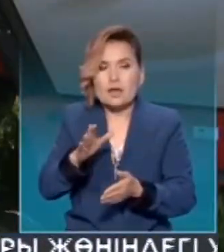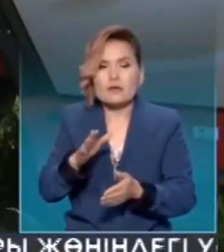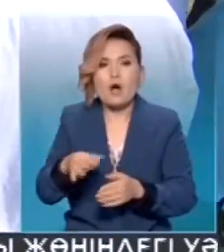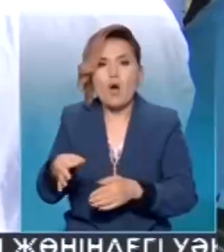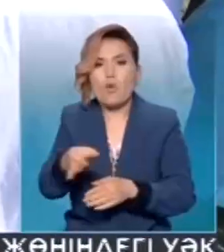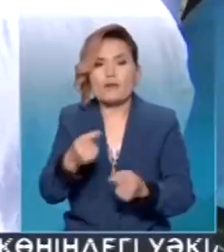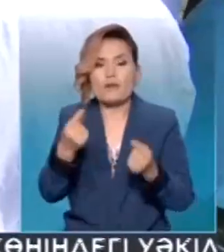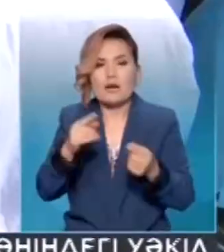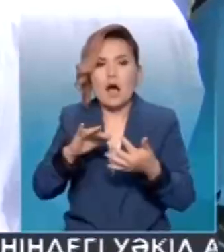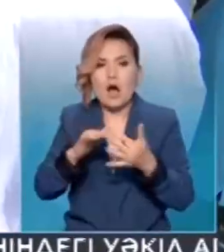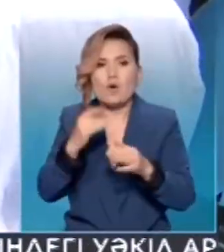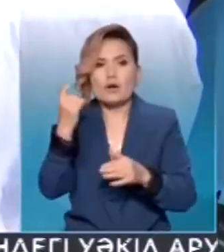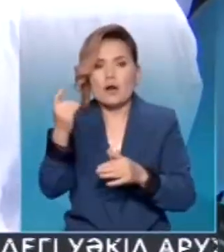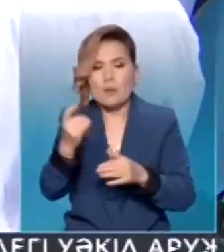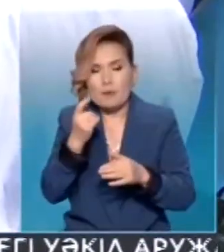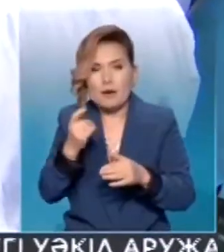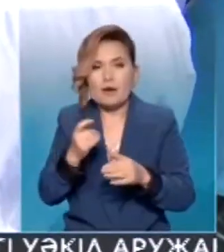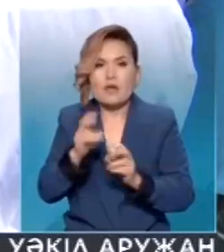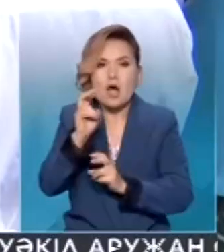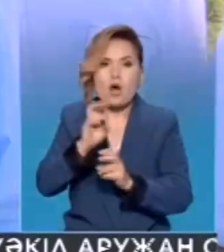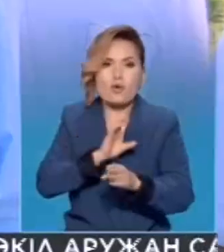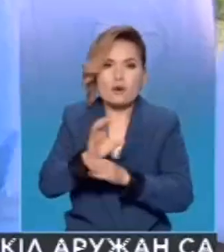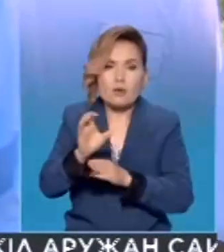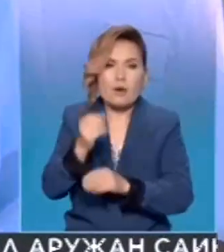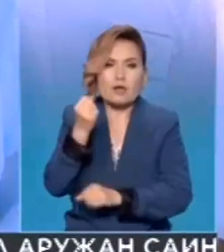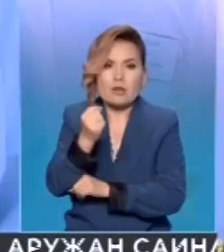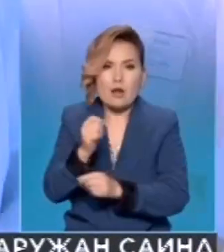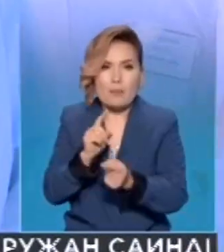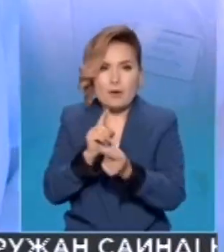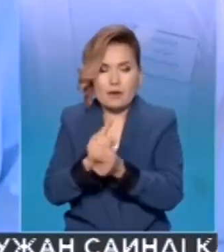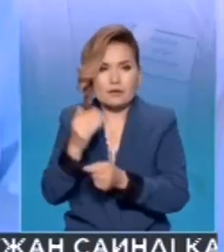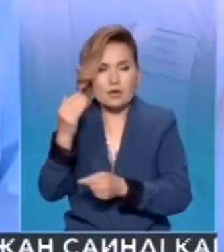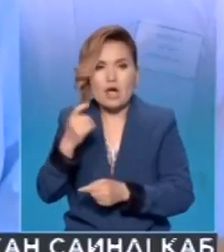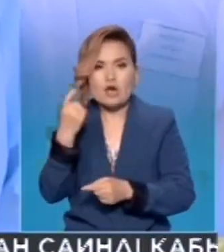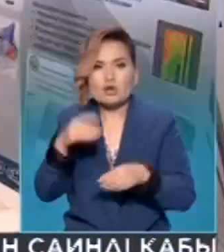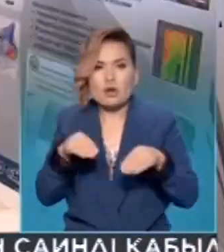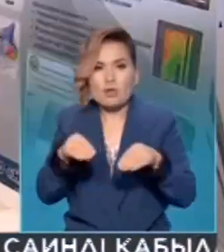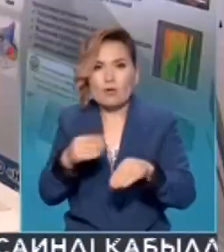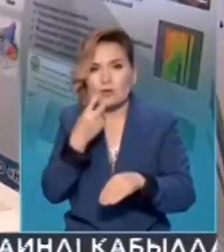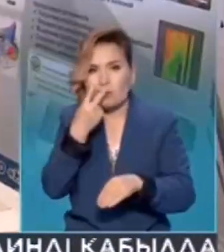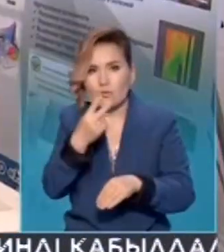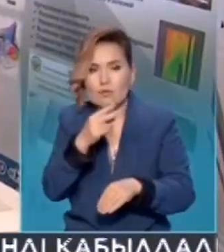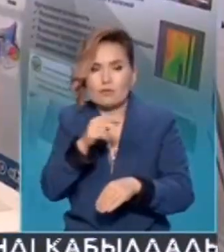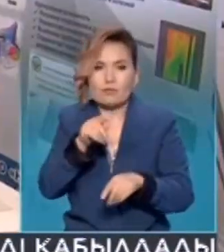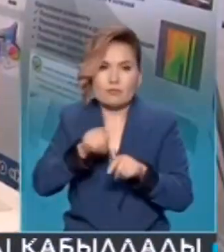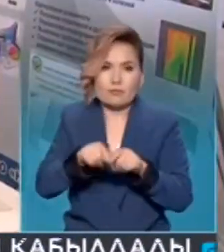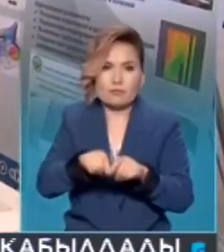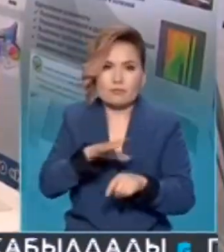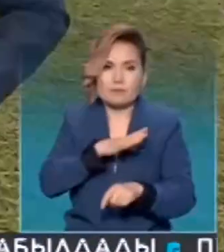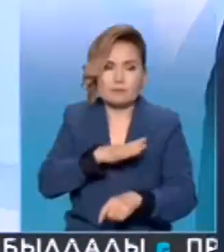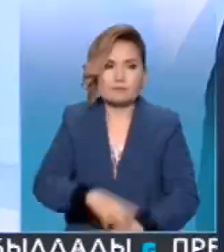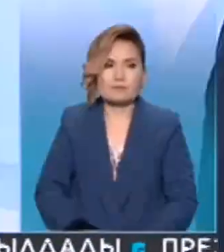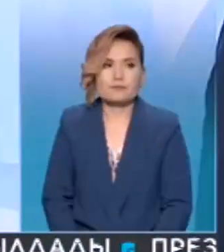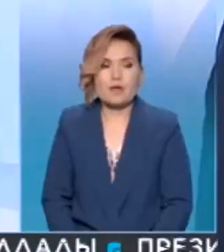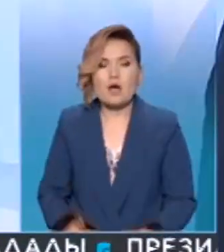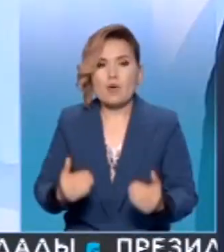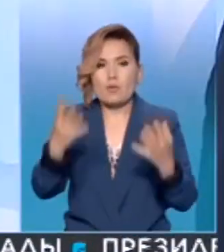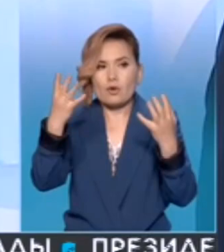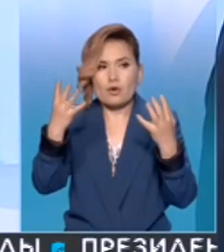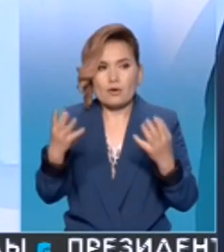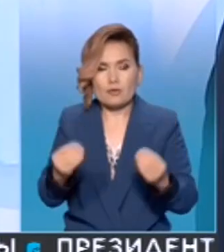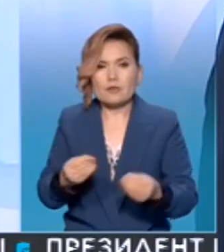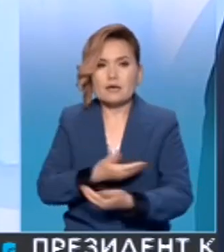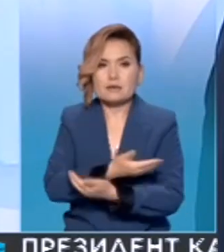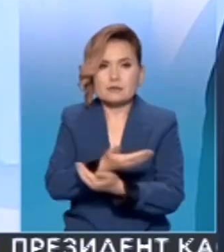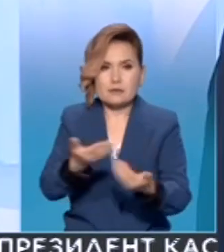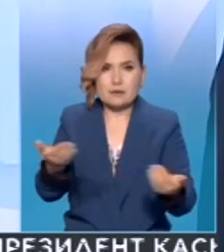облыстағы ірі ауыл шаруашылығы тауар өндірушілермен де кездесіп, шаруа қожалықтарын аралады. Бүгінгі күнде